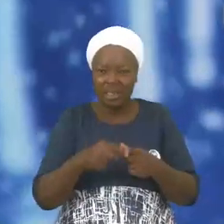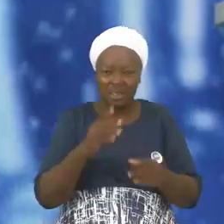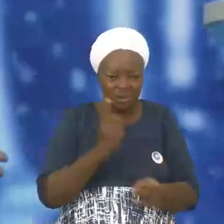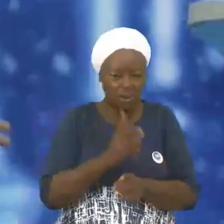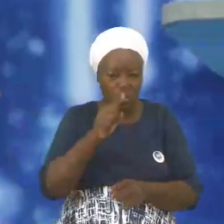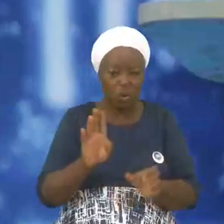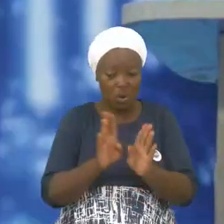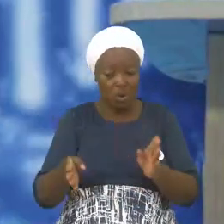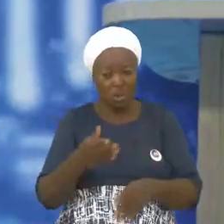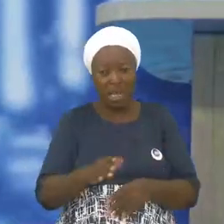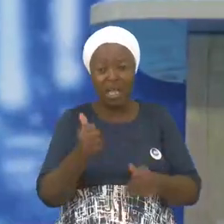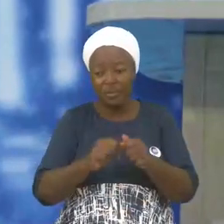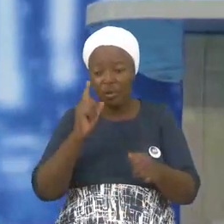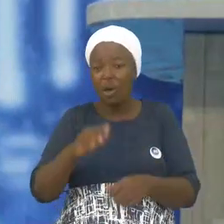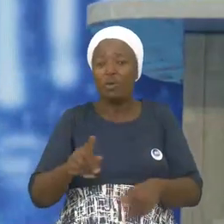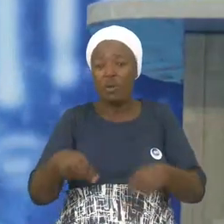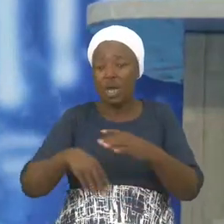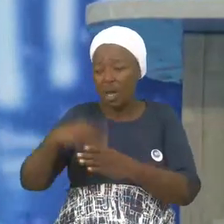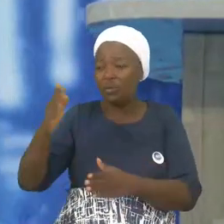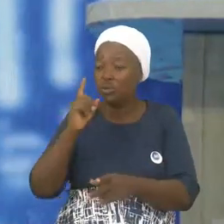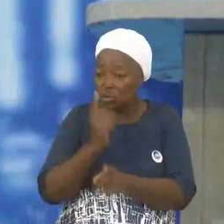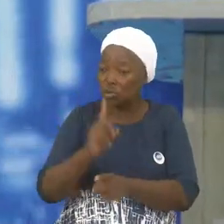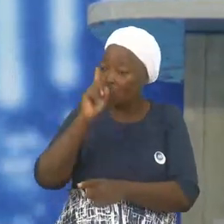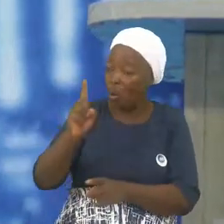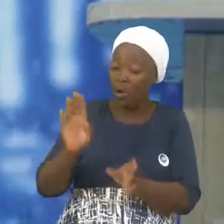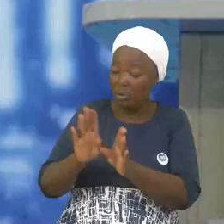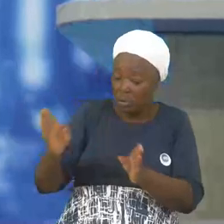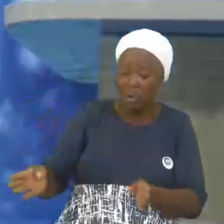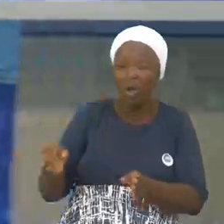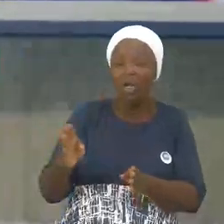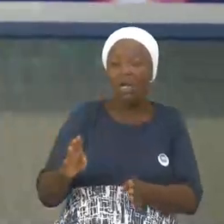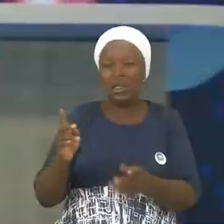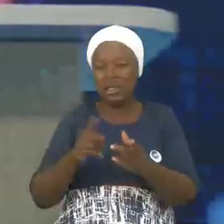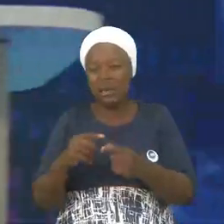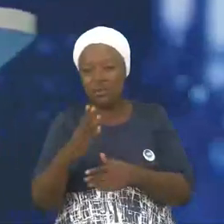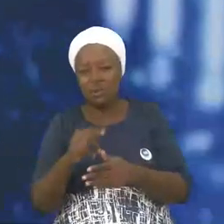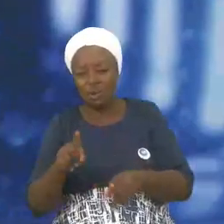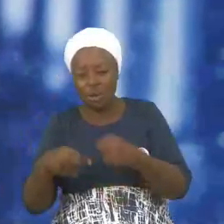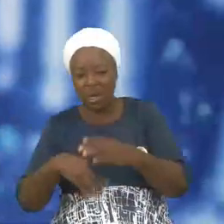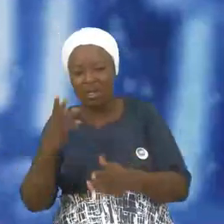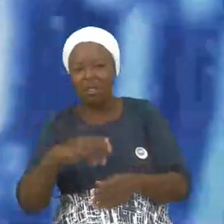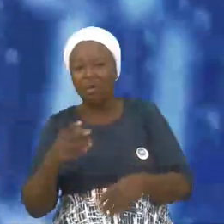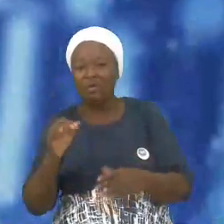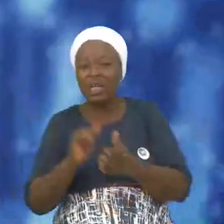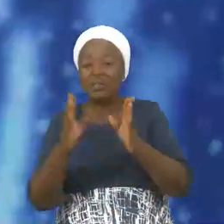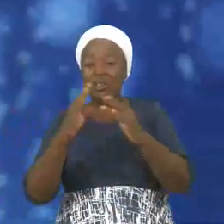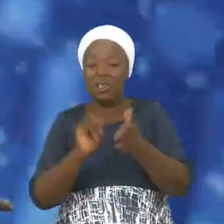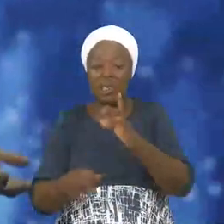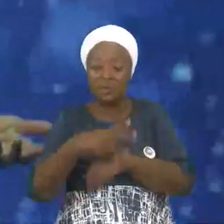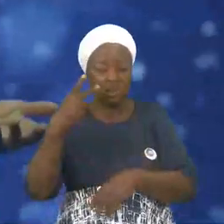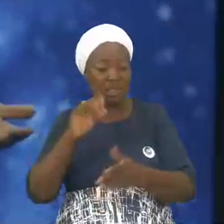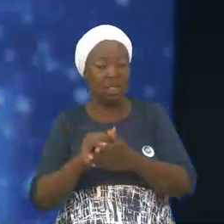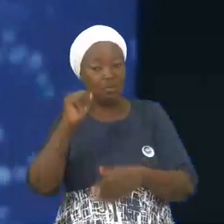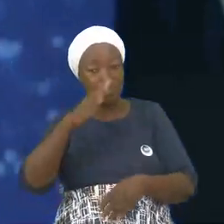Et l'a mis à la porte. Et il y a une seule porte. Tous ceux qui allaient sortir après de la réunion ce